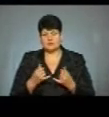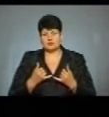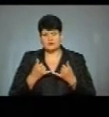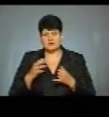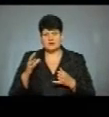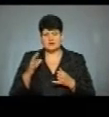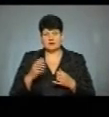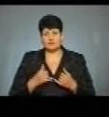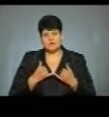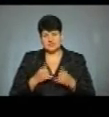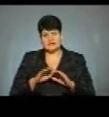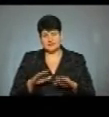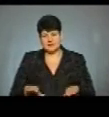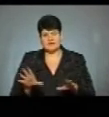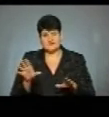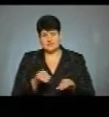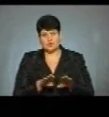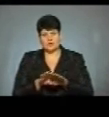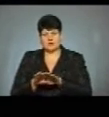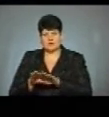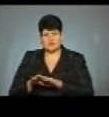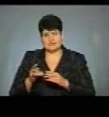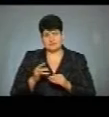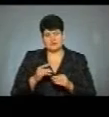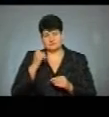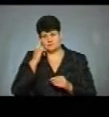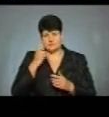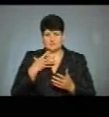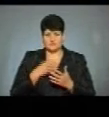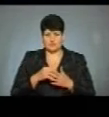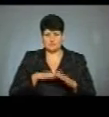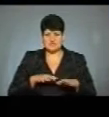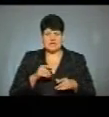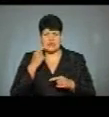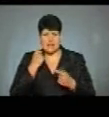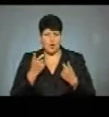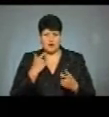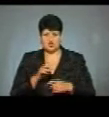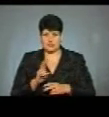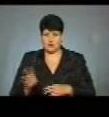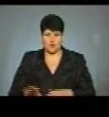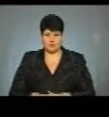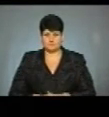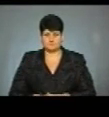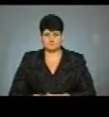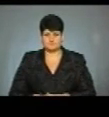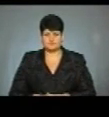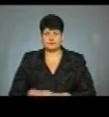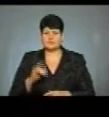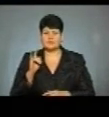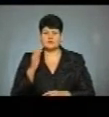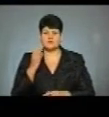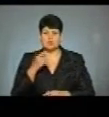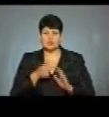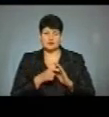дітей однаковими. Їх потрібно ставити на своє місце і не ображати нікого. Учень 4